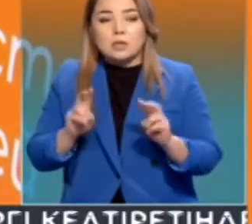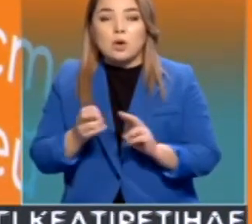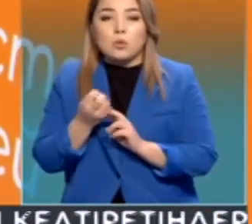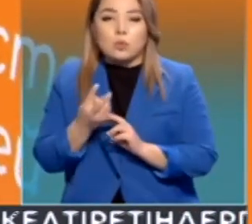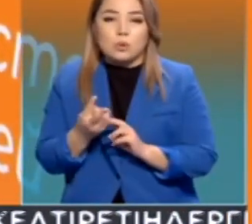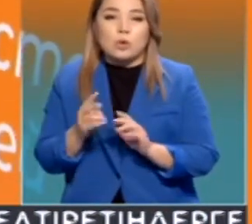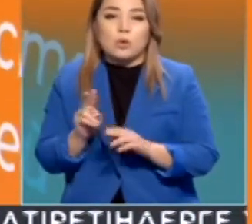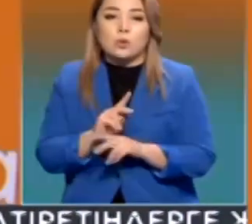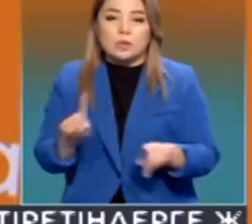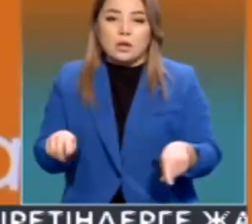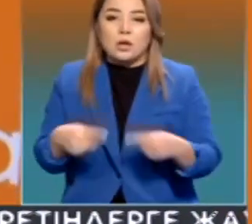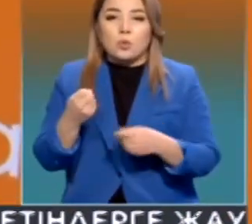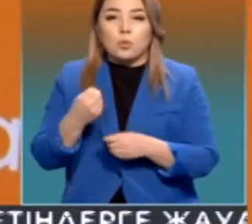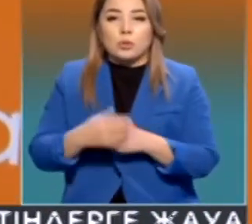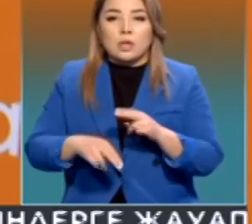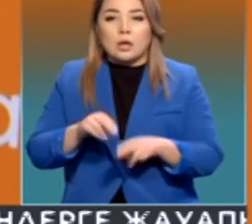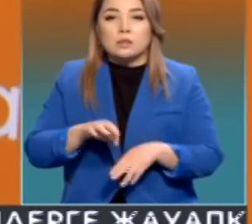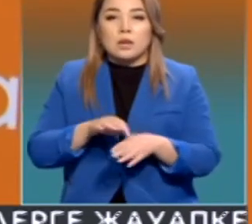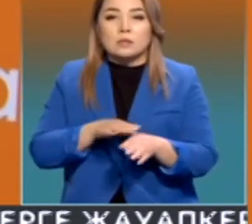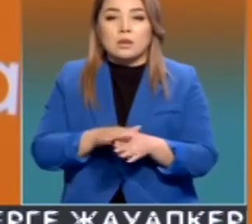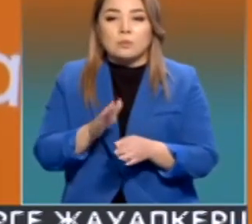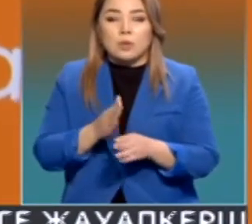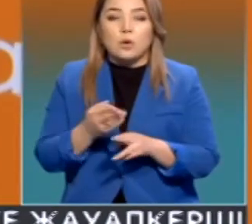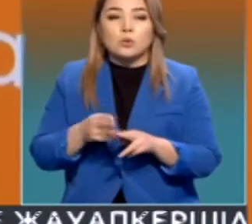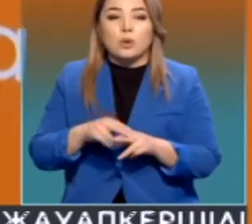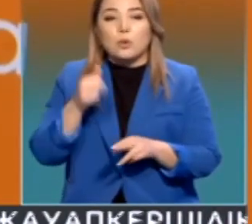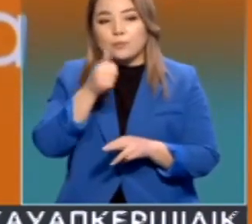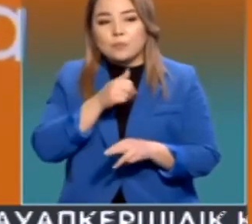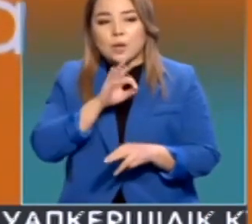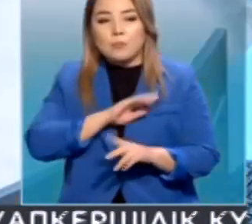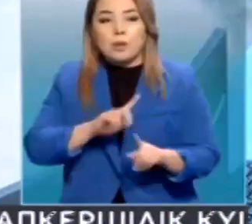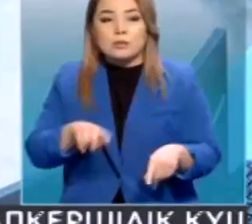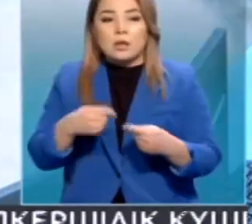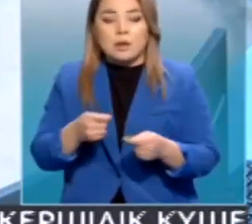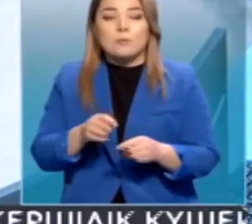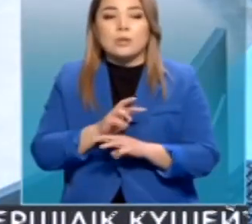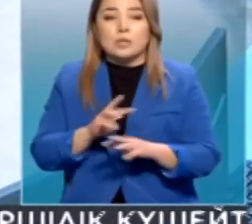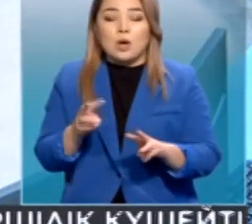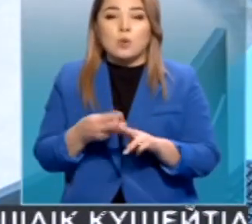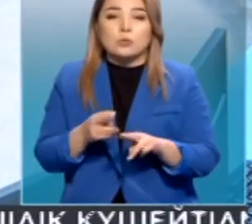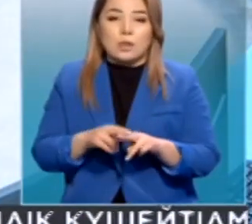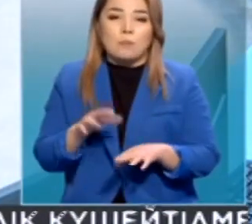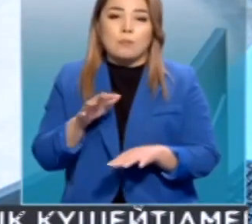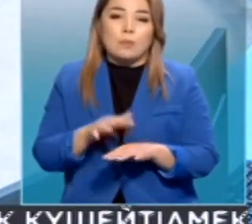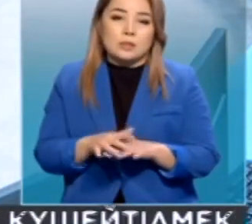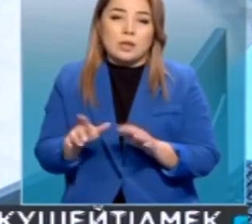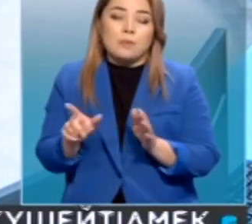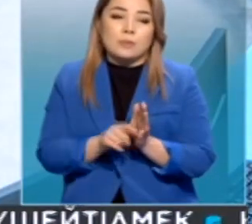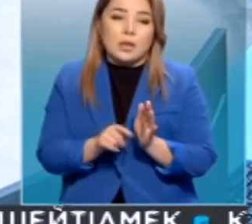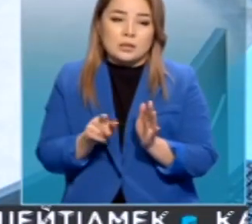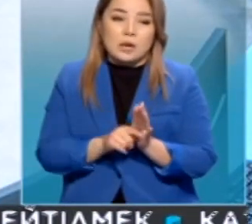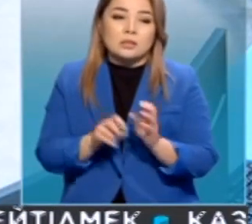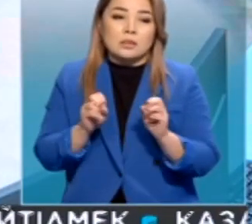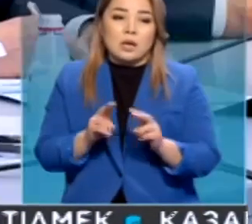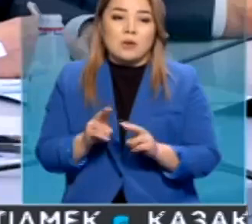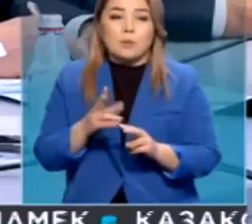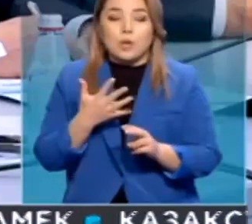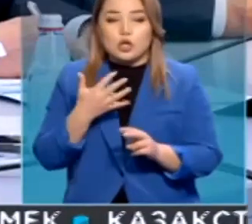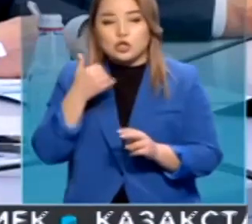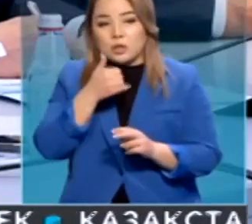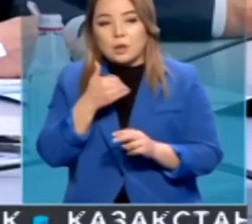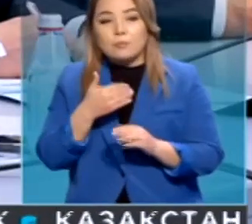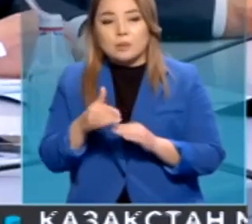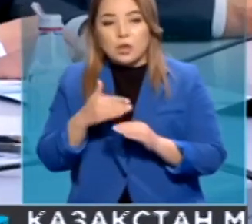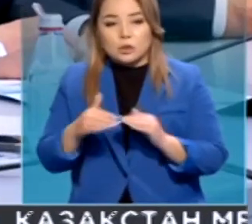12 оңалту орталығы салынады. Оның екеуі биыл пайдалануға беріледі, деді министр. Ал базалық зейнетақы мөлшері алдағы 5 жыл бойы